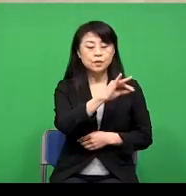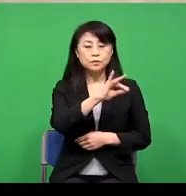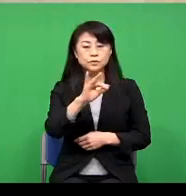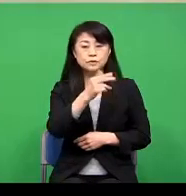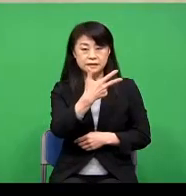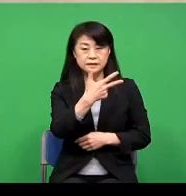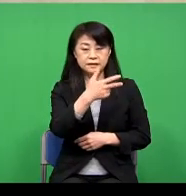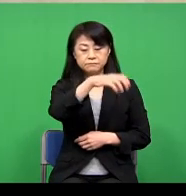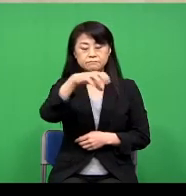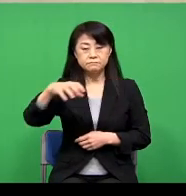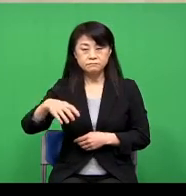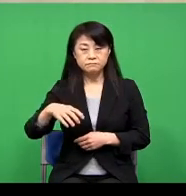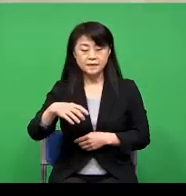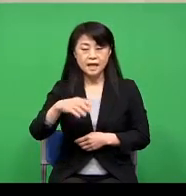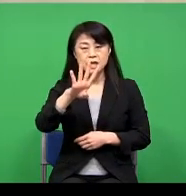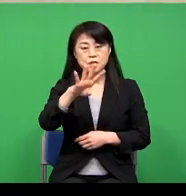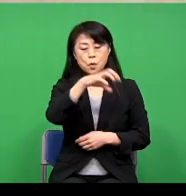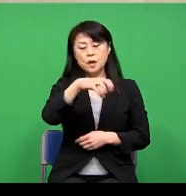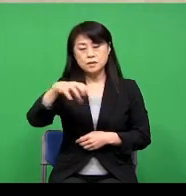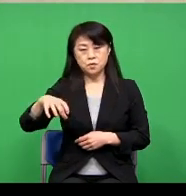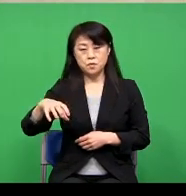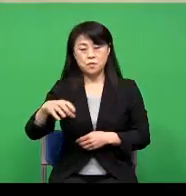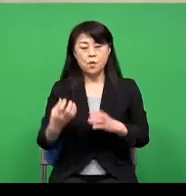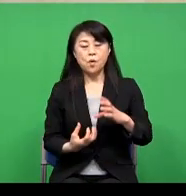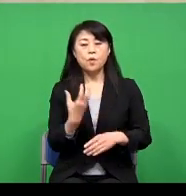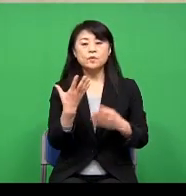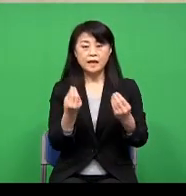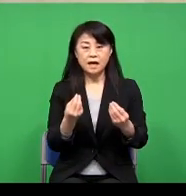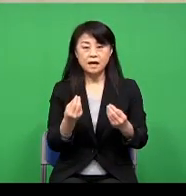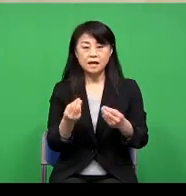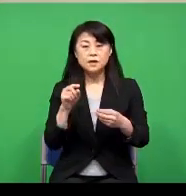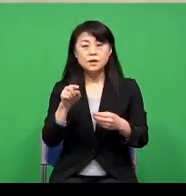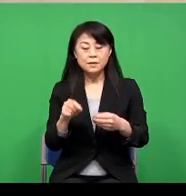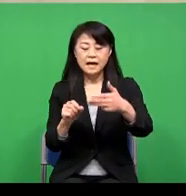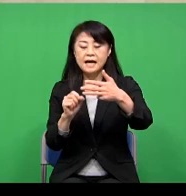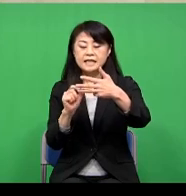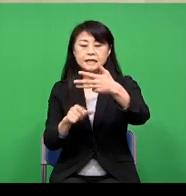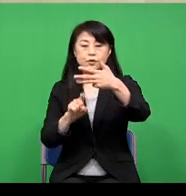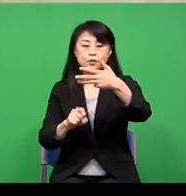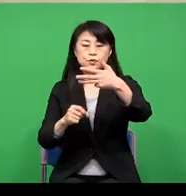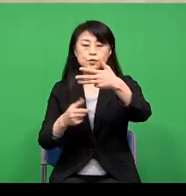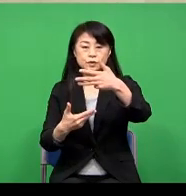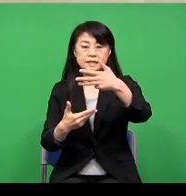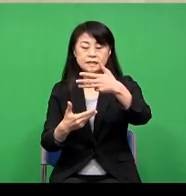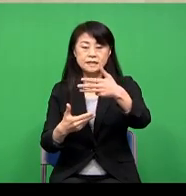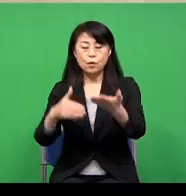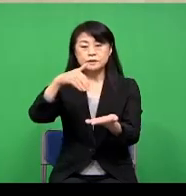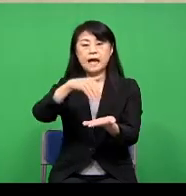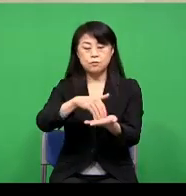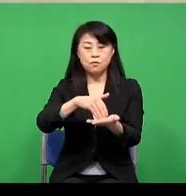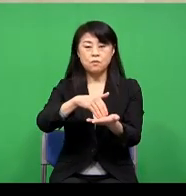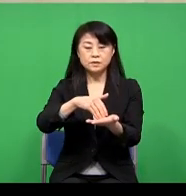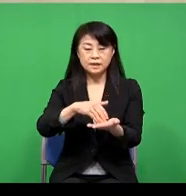。ただあの残念ながらお話のようにやっぱり毎日まあ数件ずつですね出ております